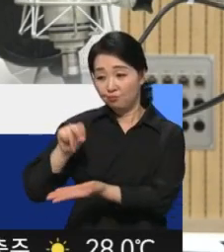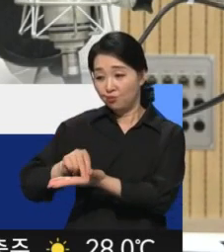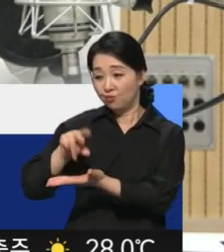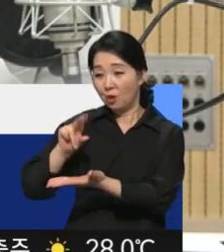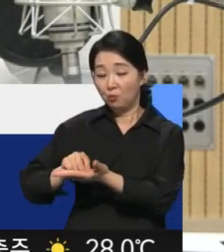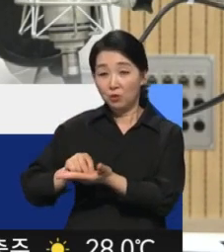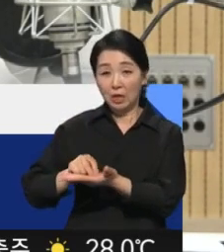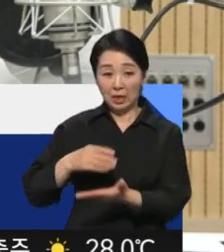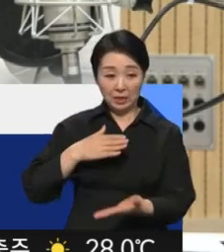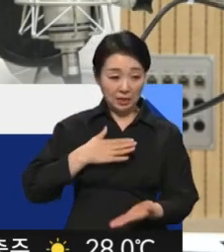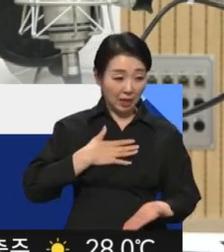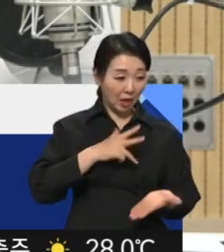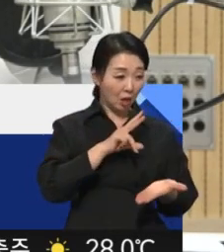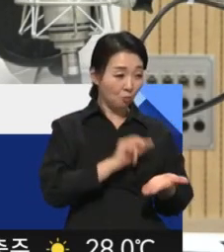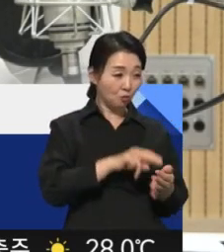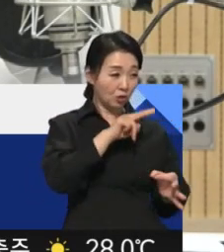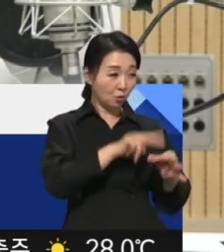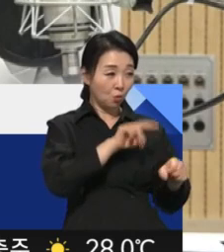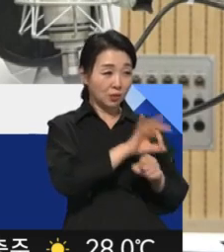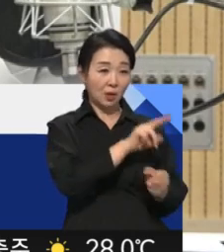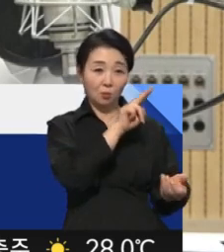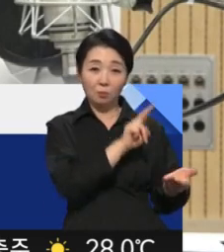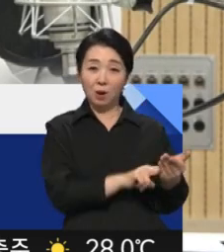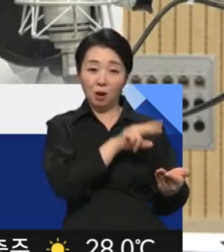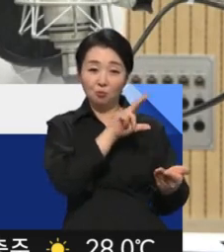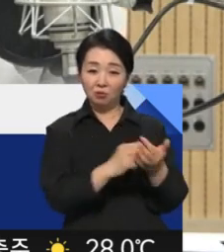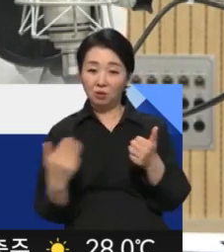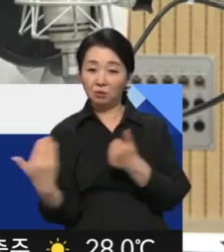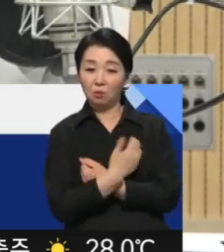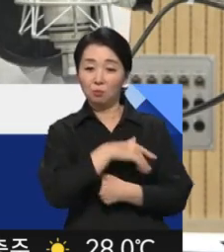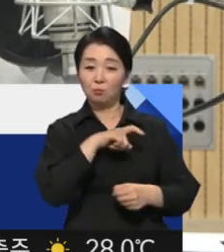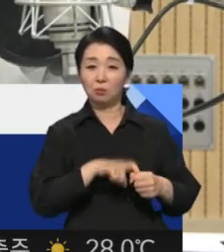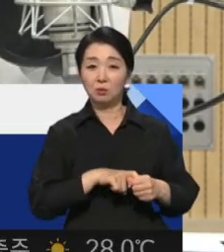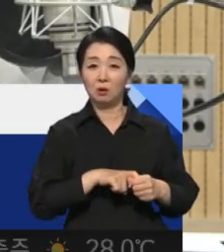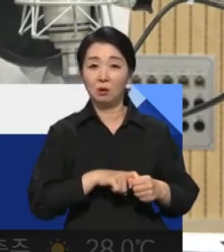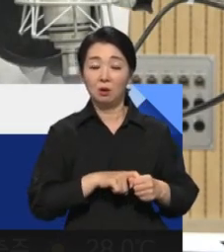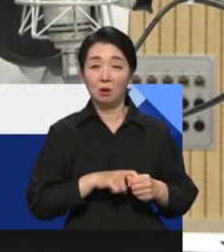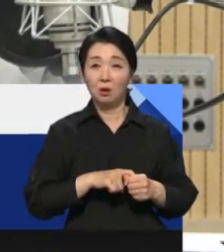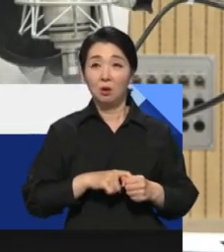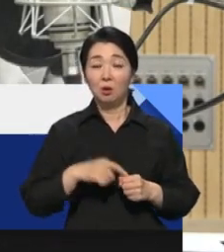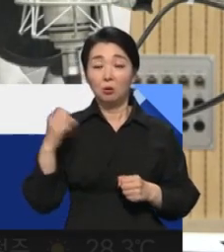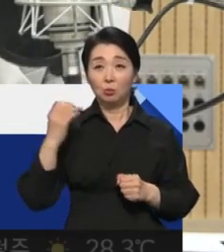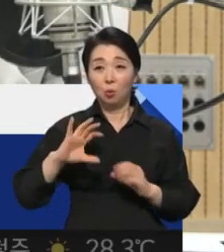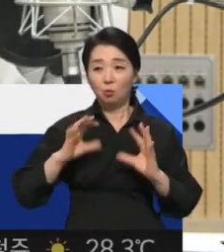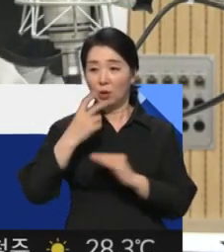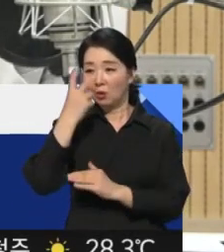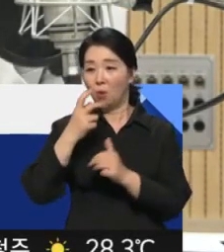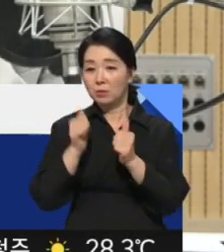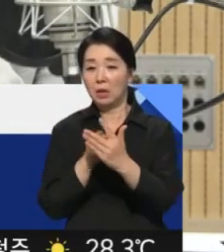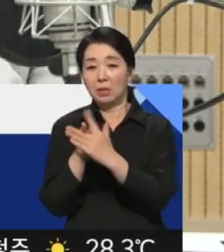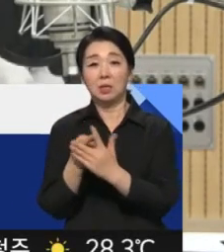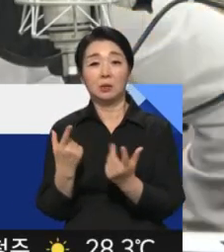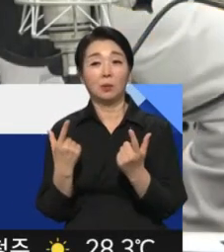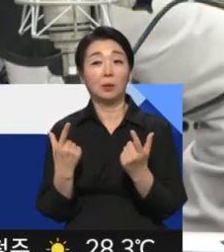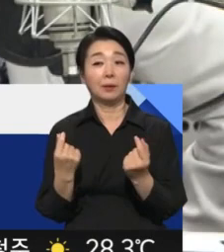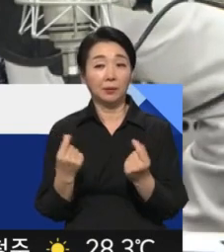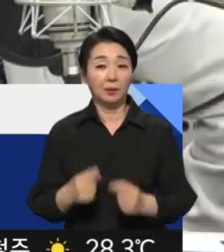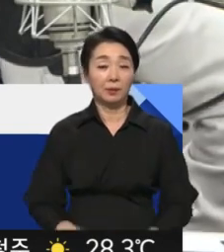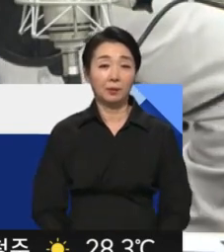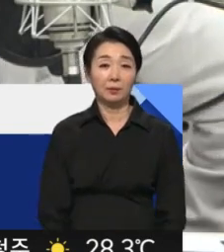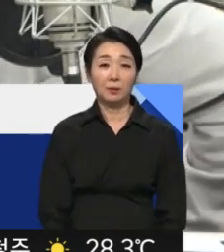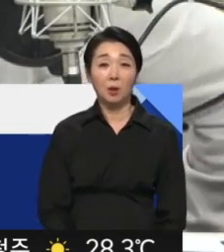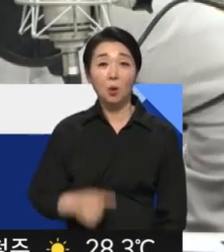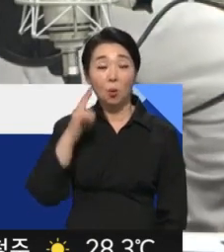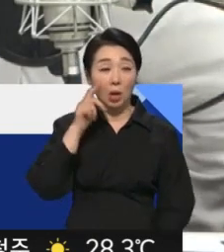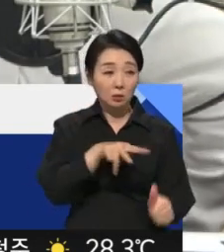위해서 의도적으로 수사기관에서 또는 국가기관 어디에서 이것을 흘린 것이 아닌가. 왜 하필 지금이냐. 예. 그리고 그